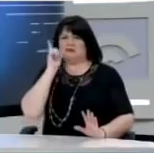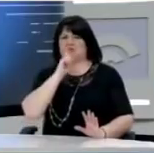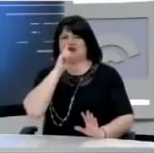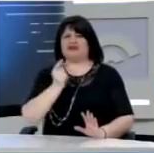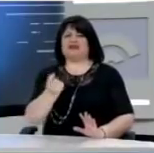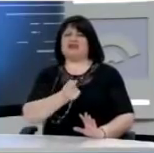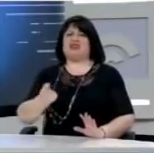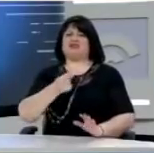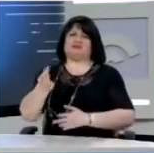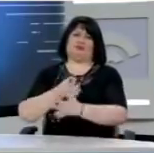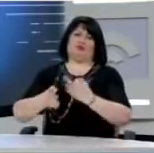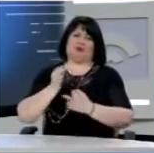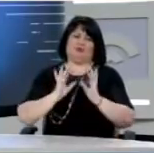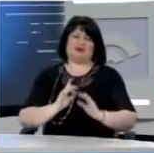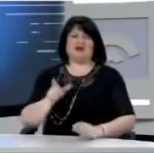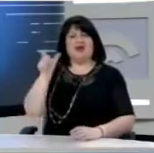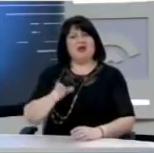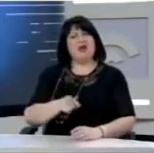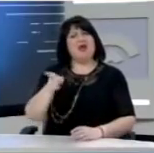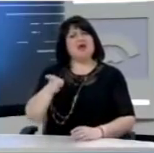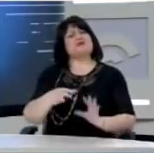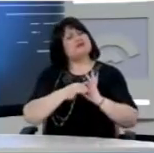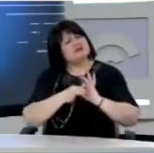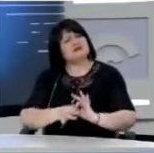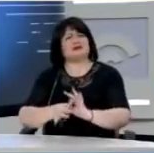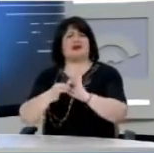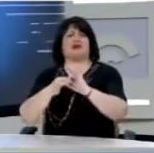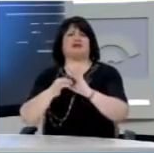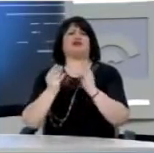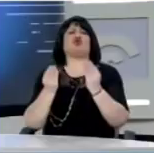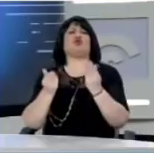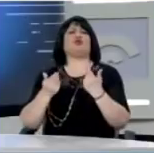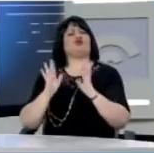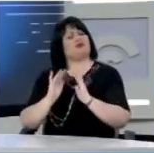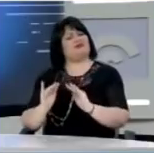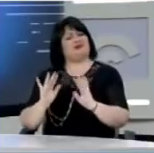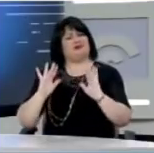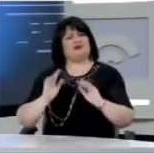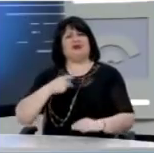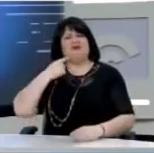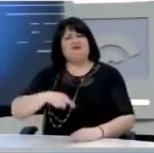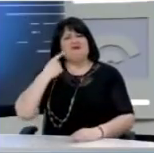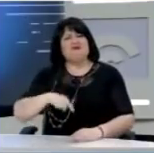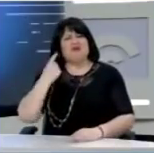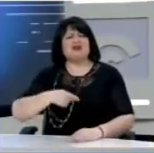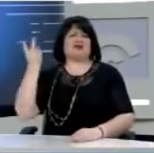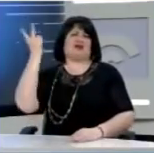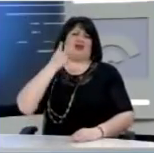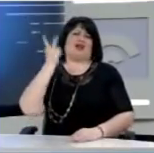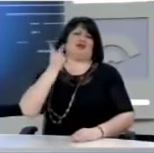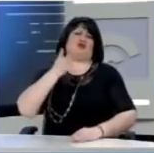ειδήσεων. Εσείς μπορείτε, αν θέλετε, να συνεχίσετε σε αυτόν τον δρόμο. Να υβρίζετε και να